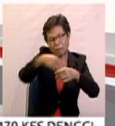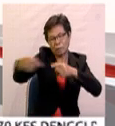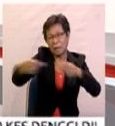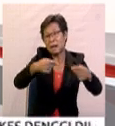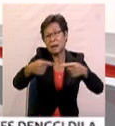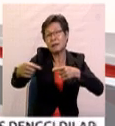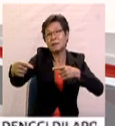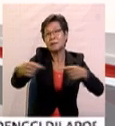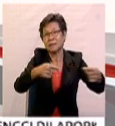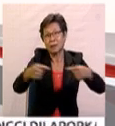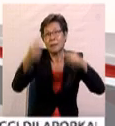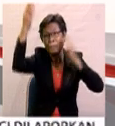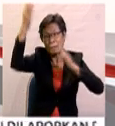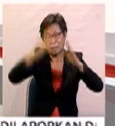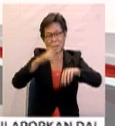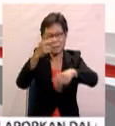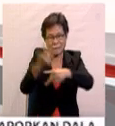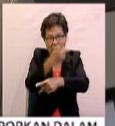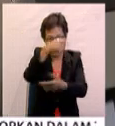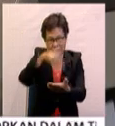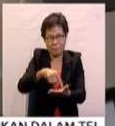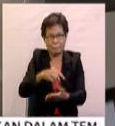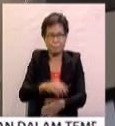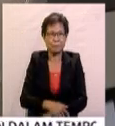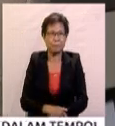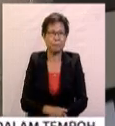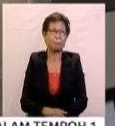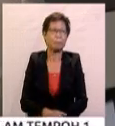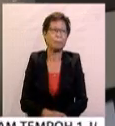Malaysia musim ini.